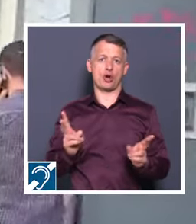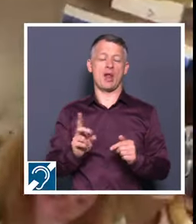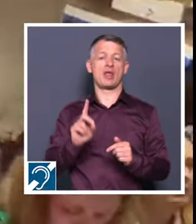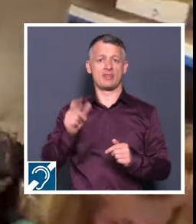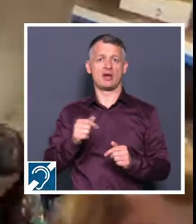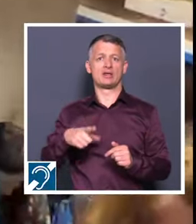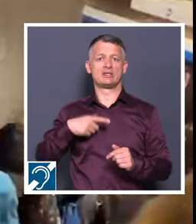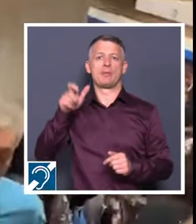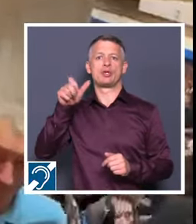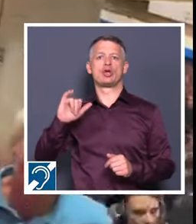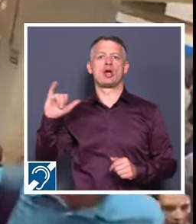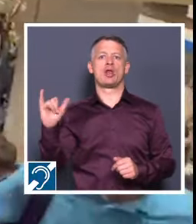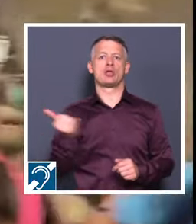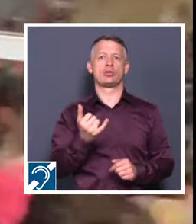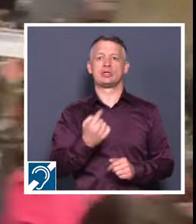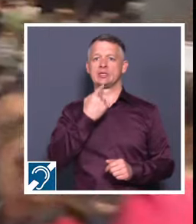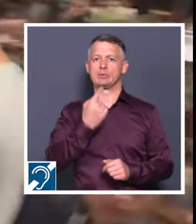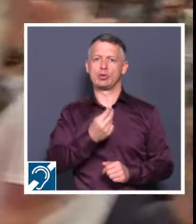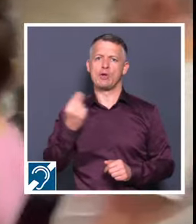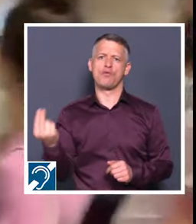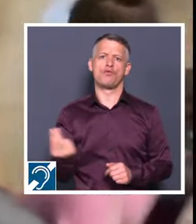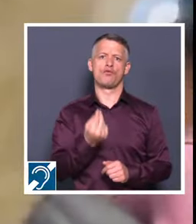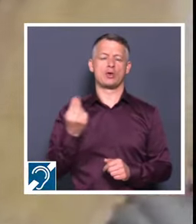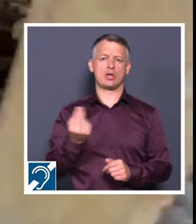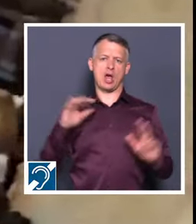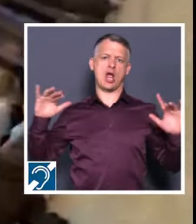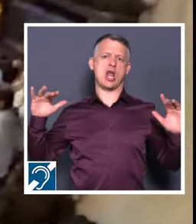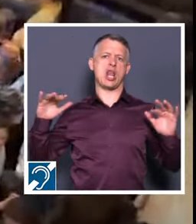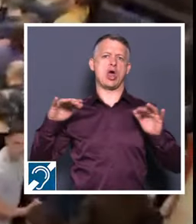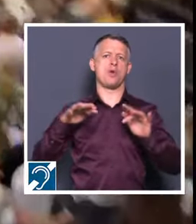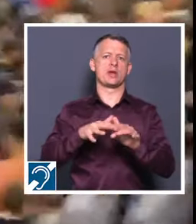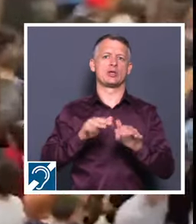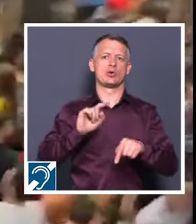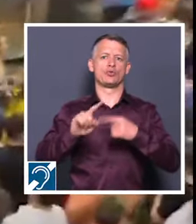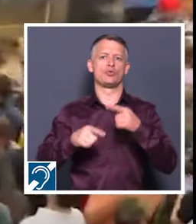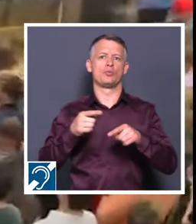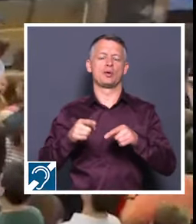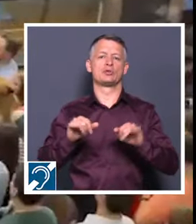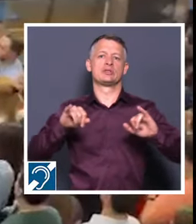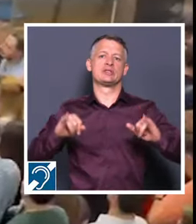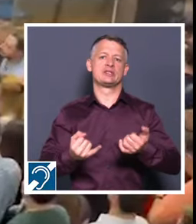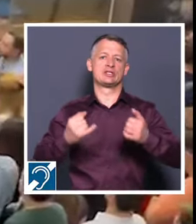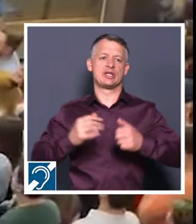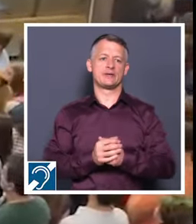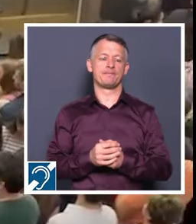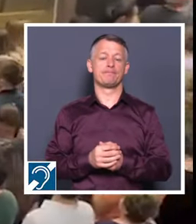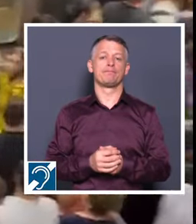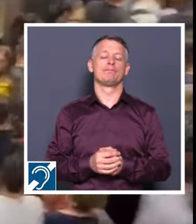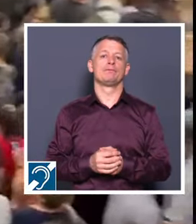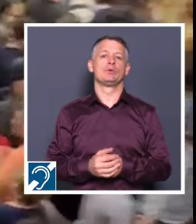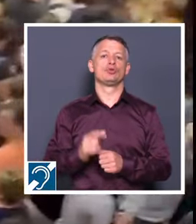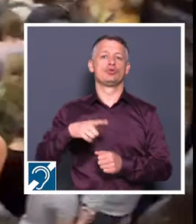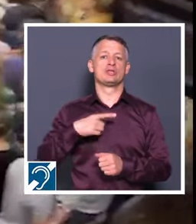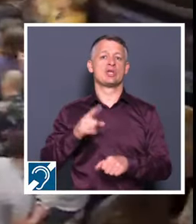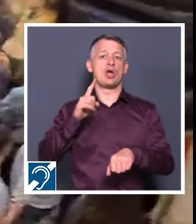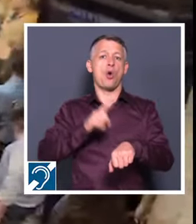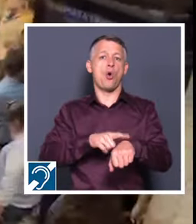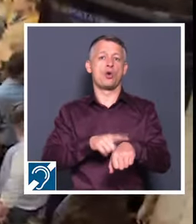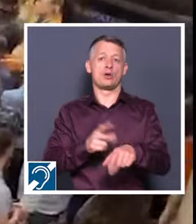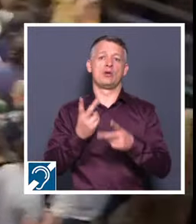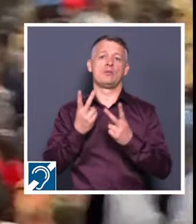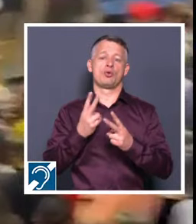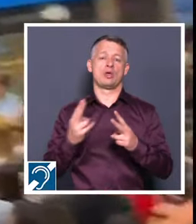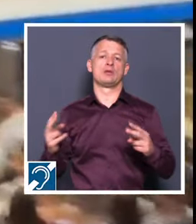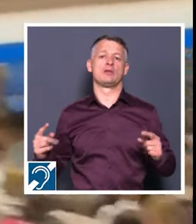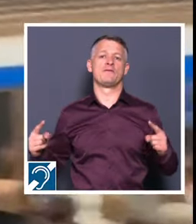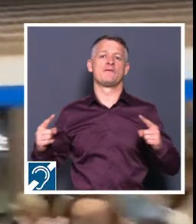sunt călători care spun că este extrem de aglomerat după acest incident, însă totodată este o oră de vârf, deoarece